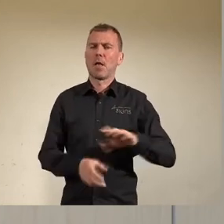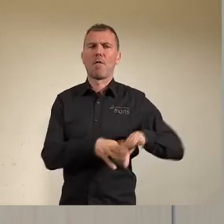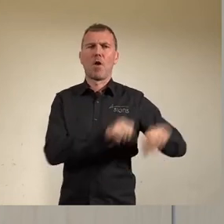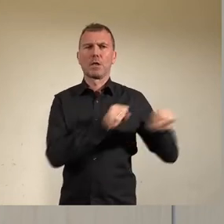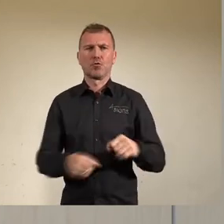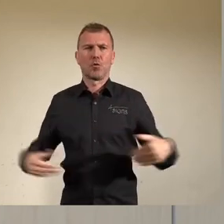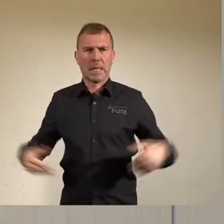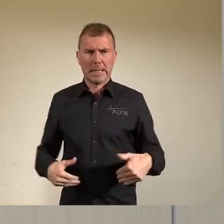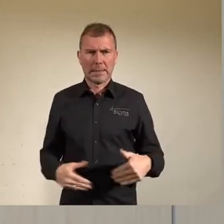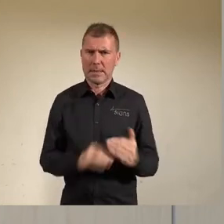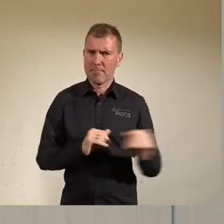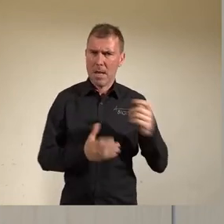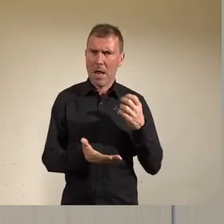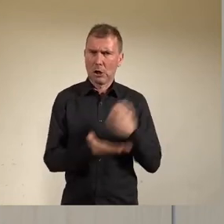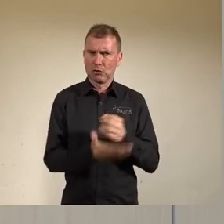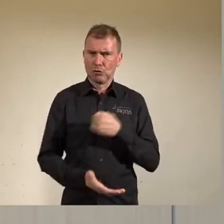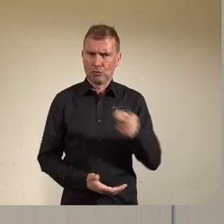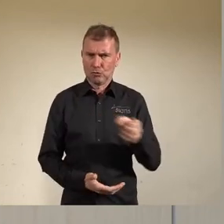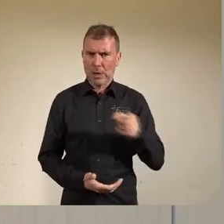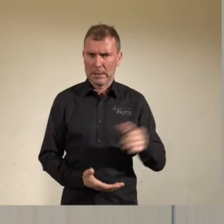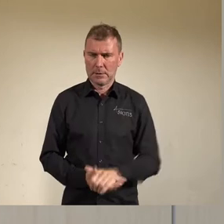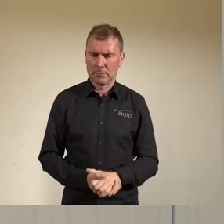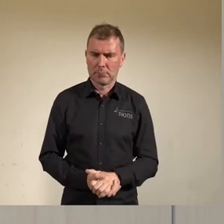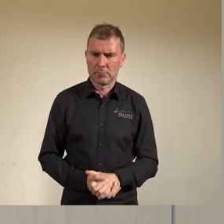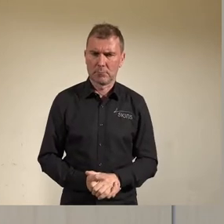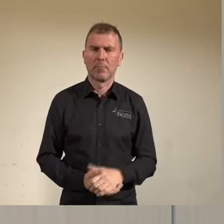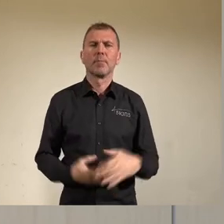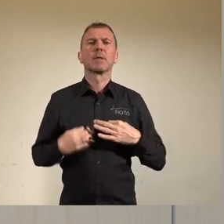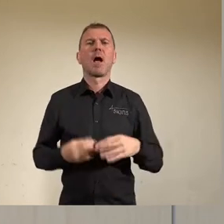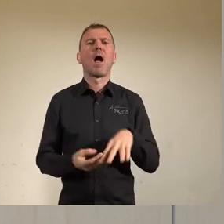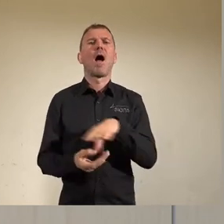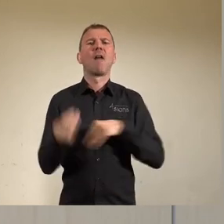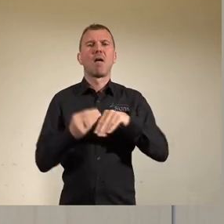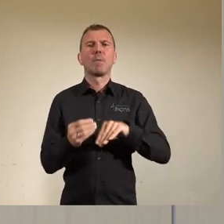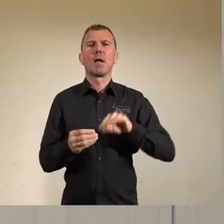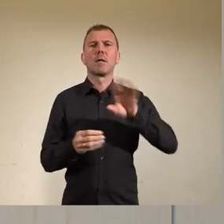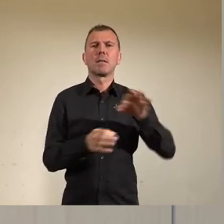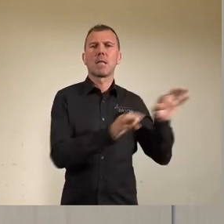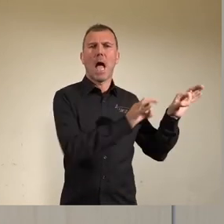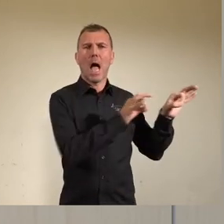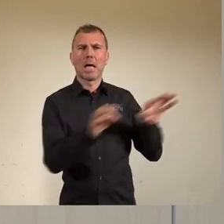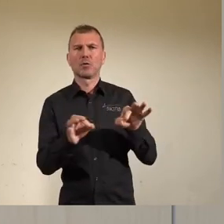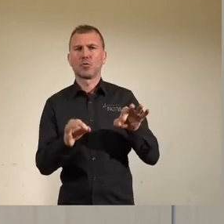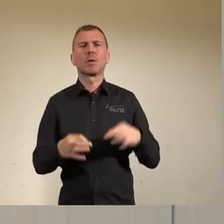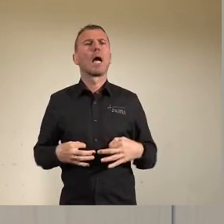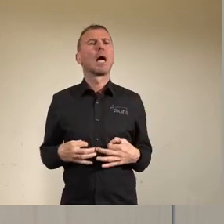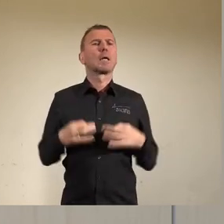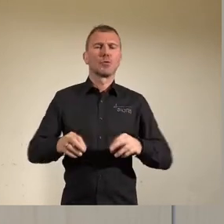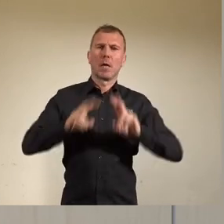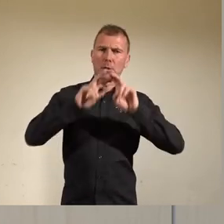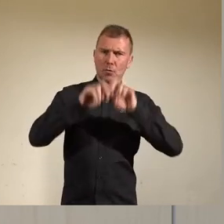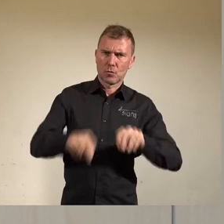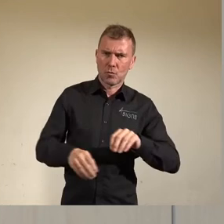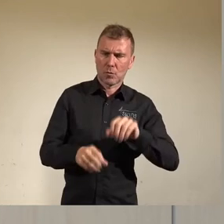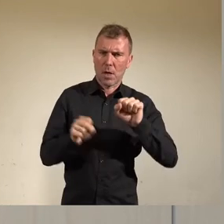geben. Wir wollen natürlich auch in Sachen Familiennachzug eine Gesundheitsuntersuchung